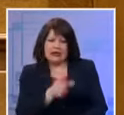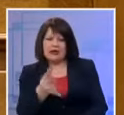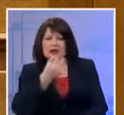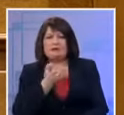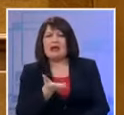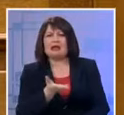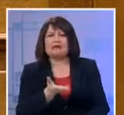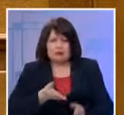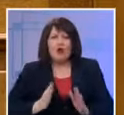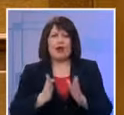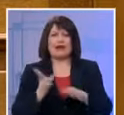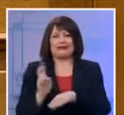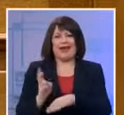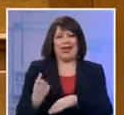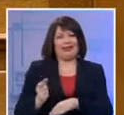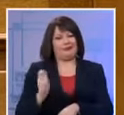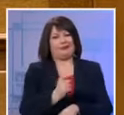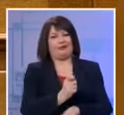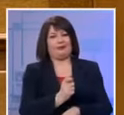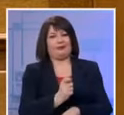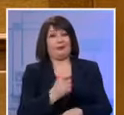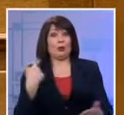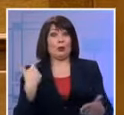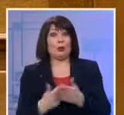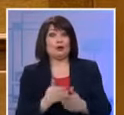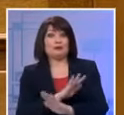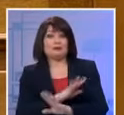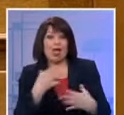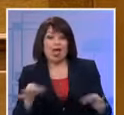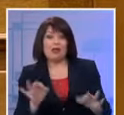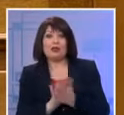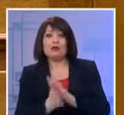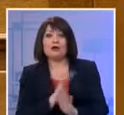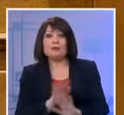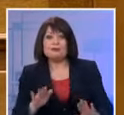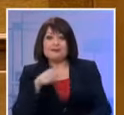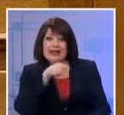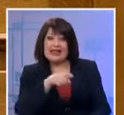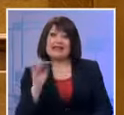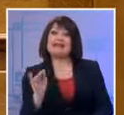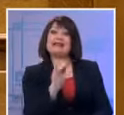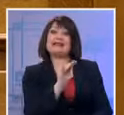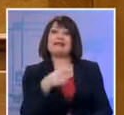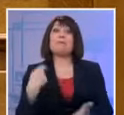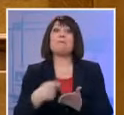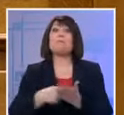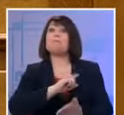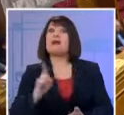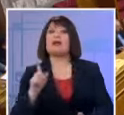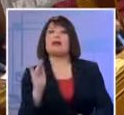τώρα πορεύεστε. Όμως τα πλεονάσματα αυτά τα εξανεμίσατε. Εσείς καλούσατε τον κόσμο να μην πληρώνει τους φόρους